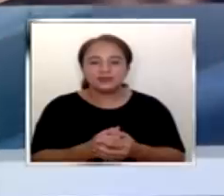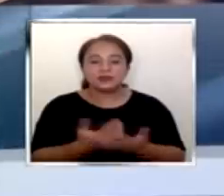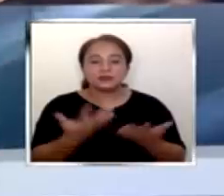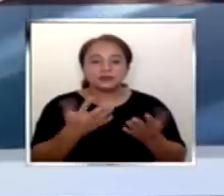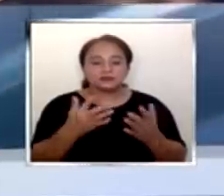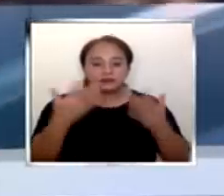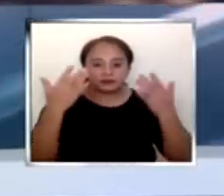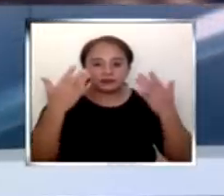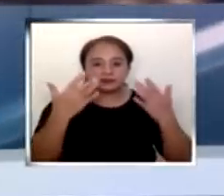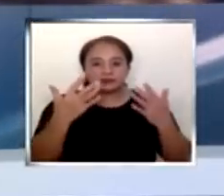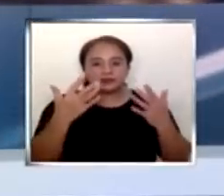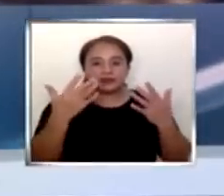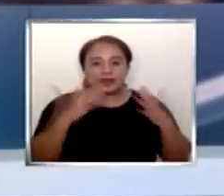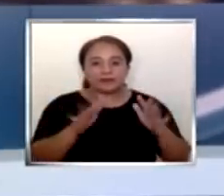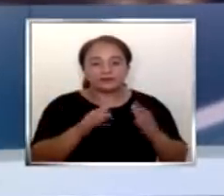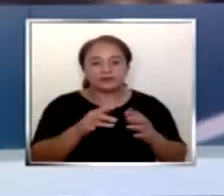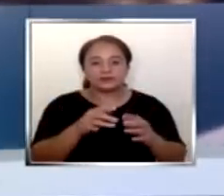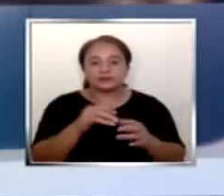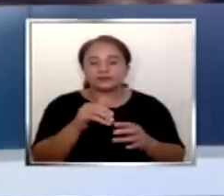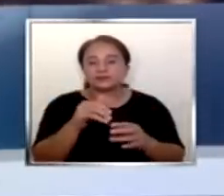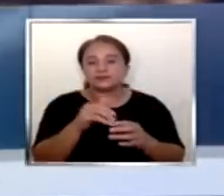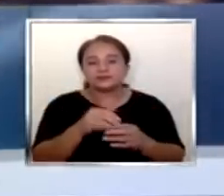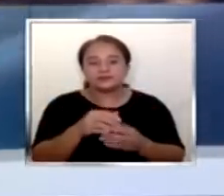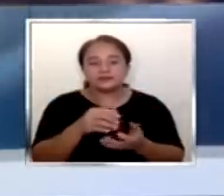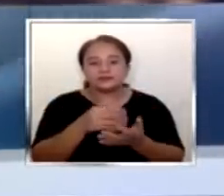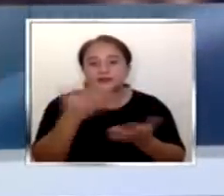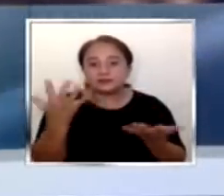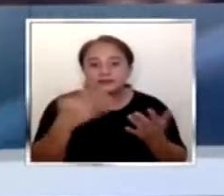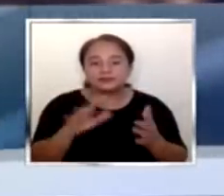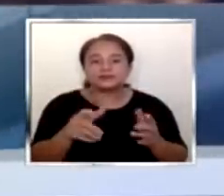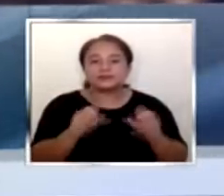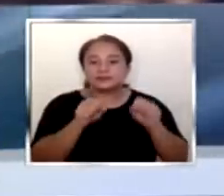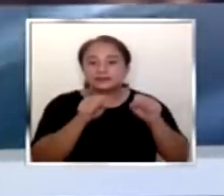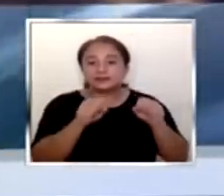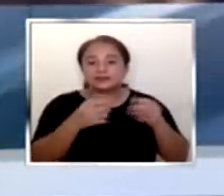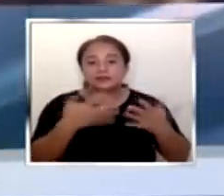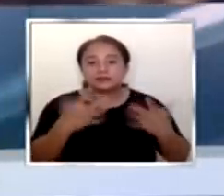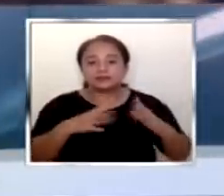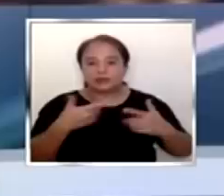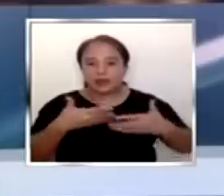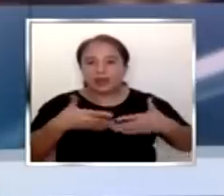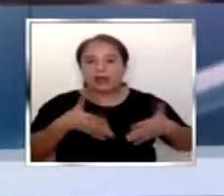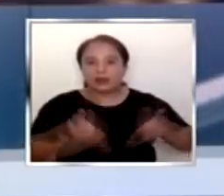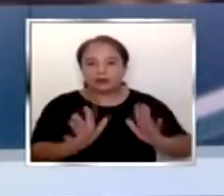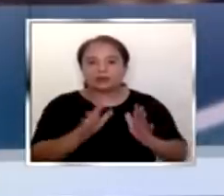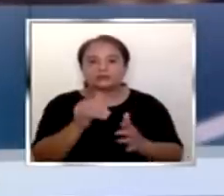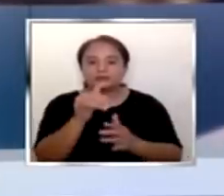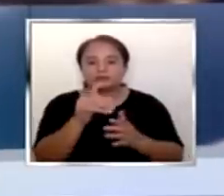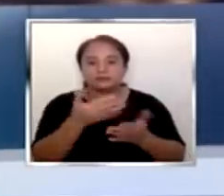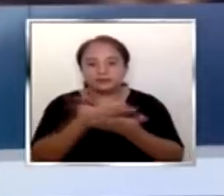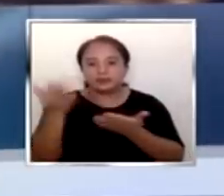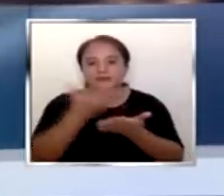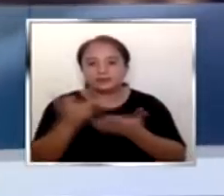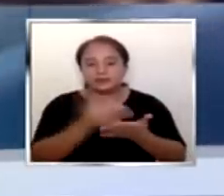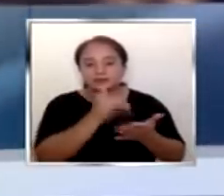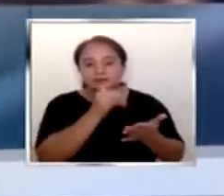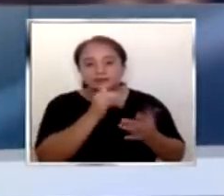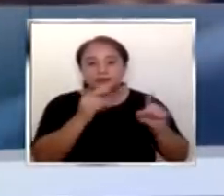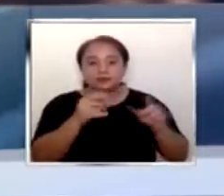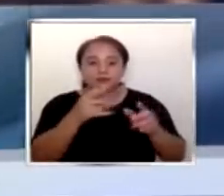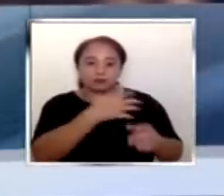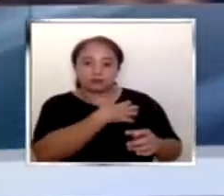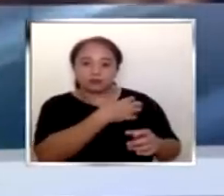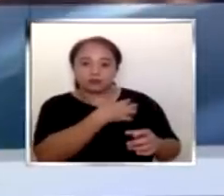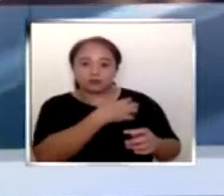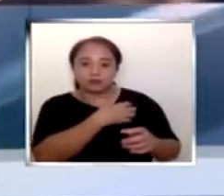alisin ng liquor ban, isang lasing na pulis ang namaril umano na isang gwardya. Sinubukan pang tumakas ng pulis sakay na ninakaw ng motorsiklo pero